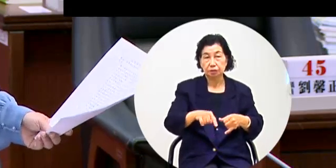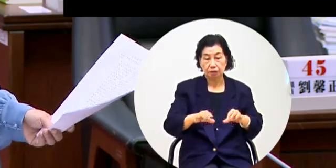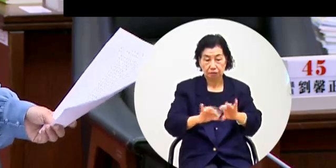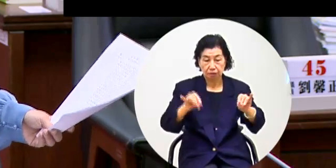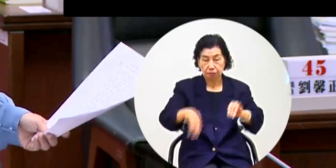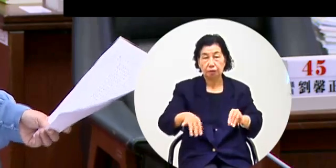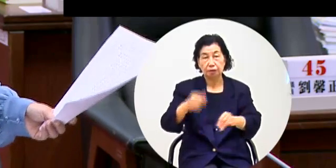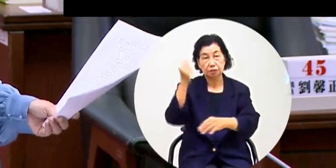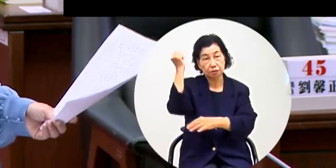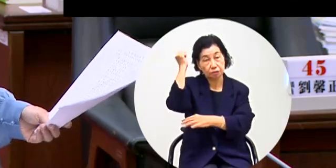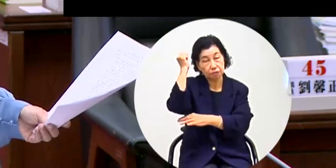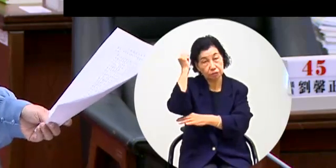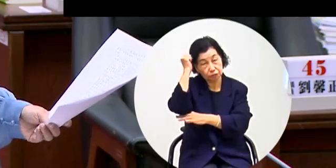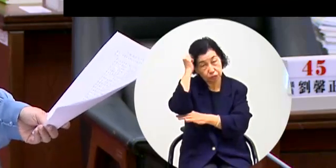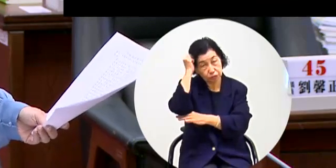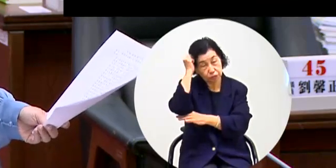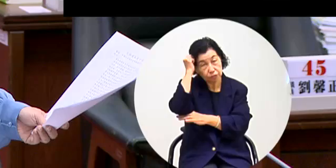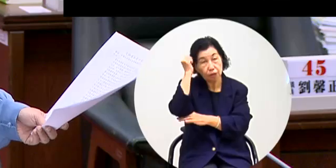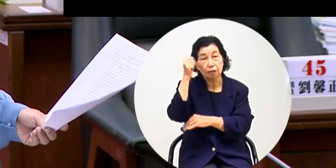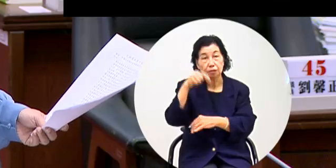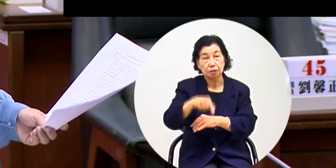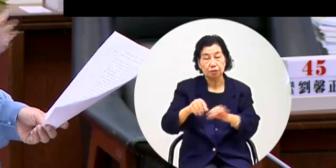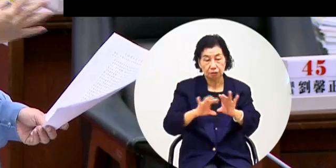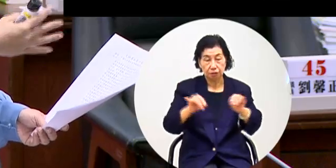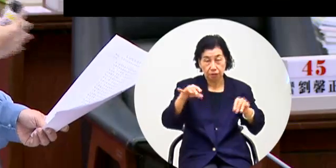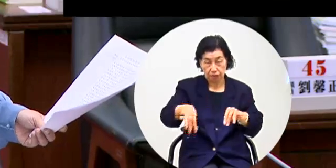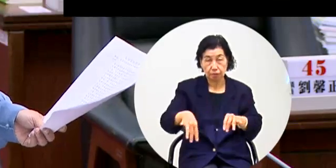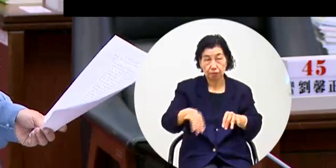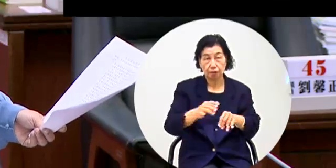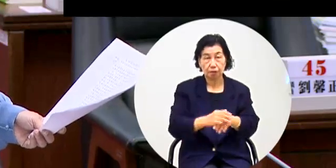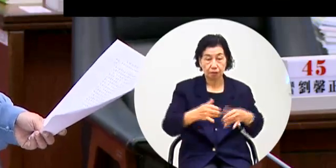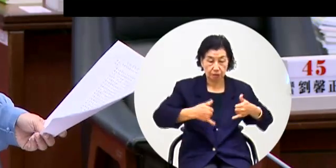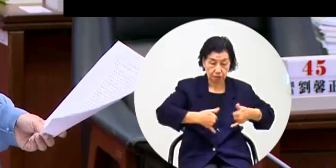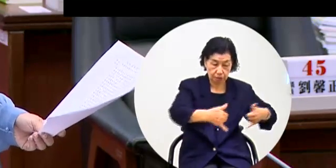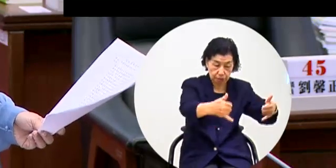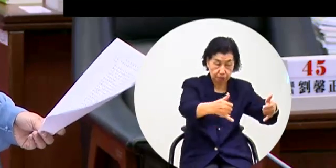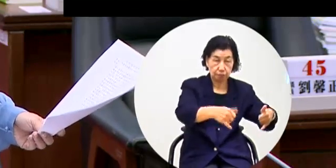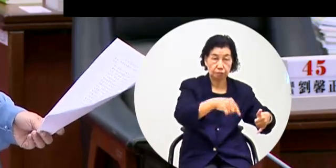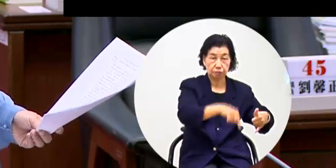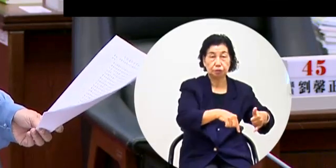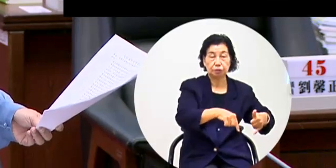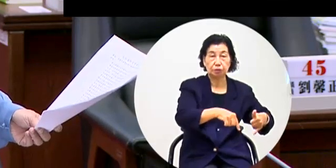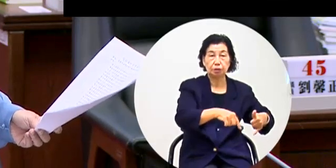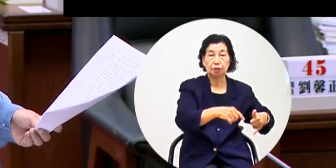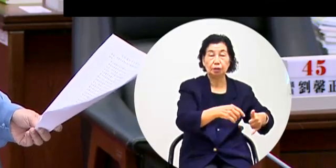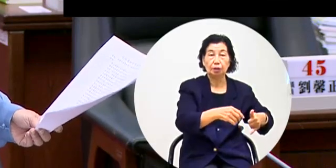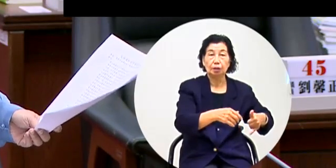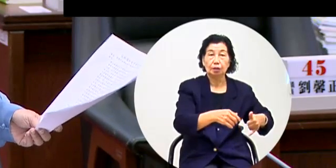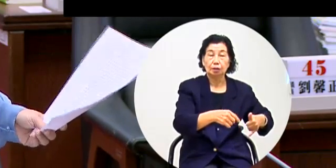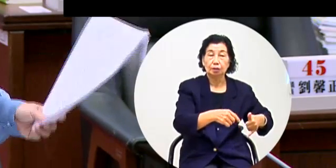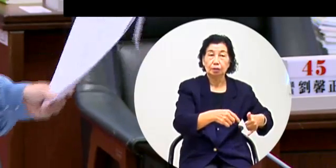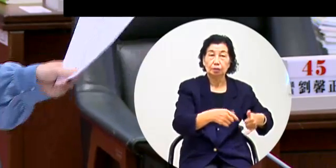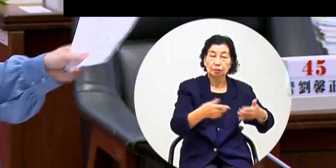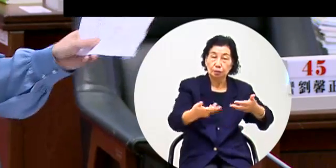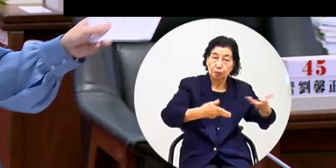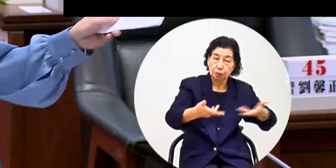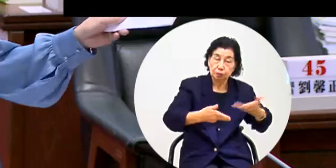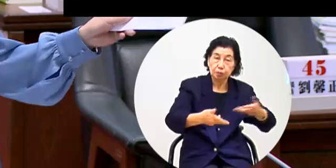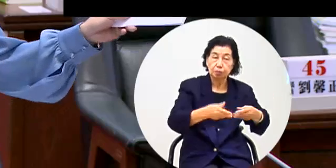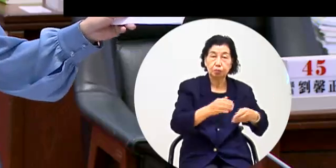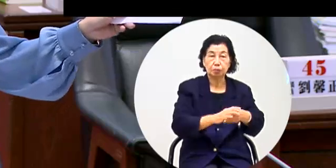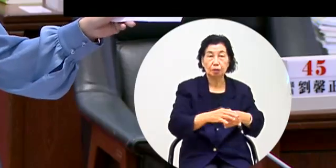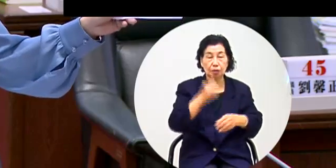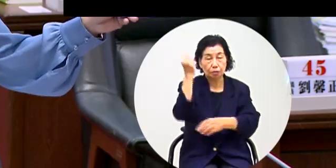是说最热闹的一条道路是住宅区，这件事情，总共在这边超过150户，150户的居民目前整体